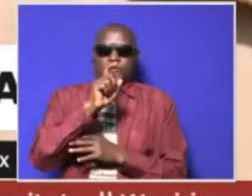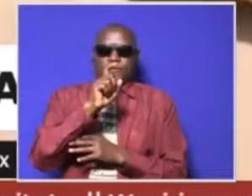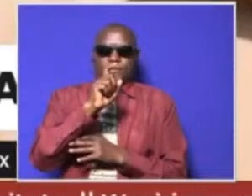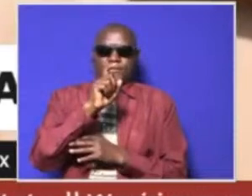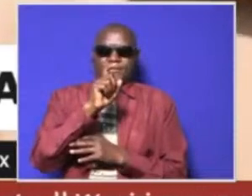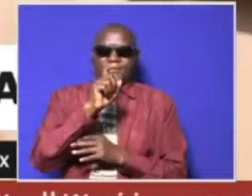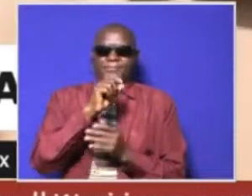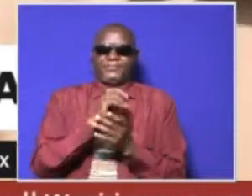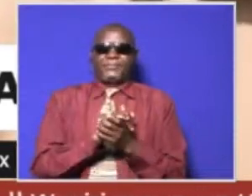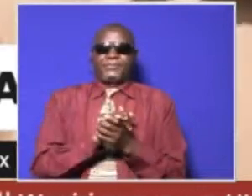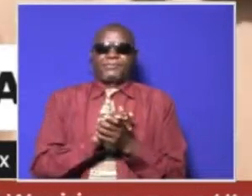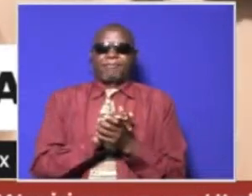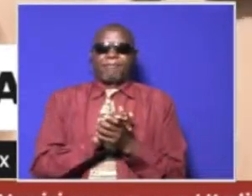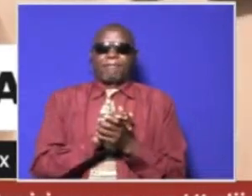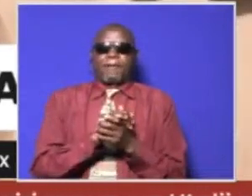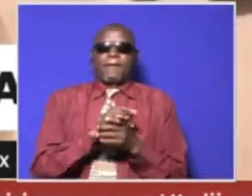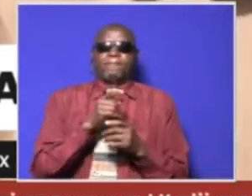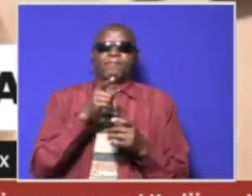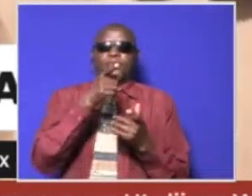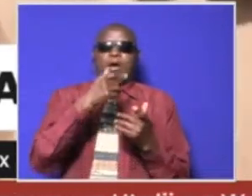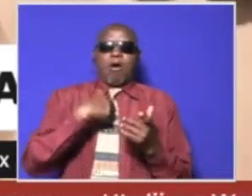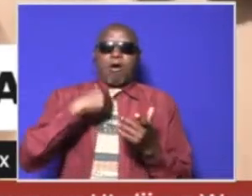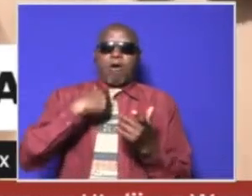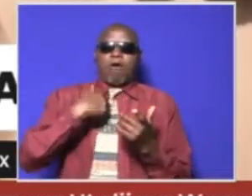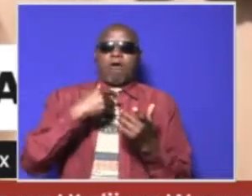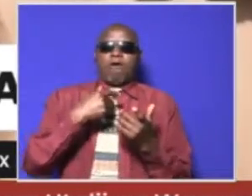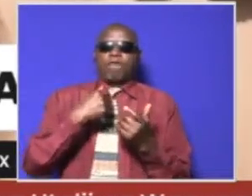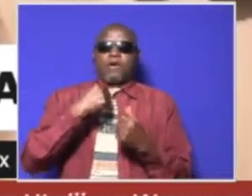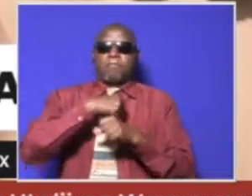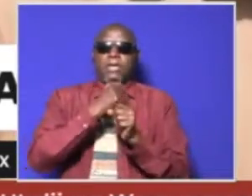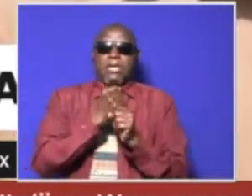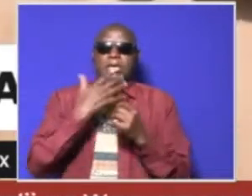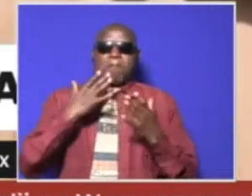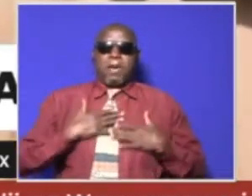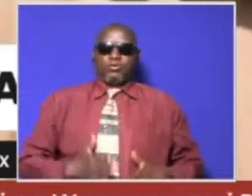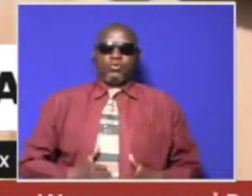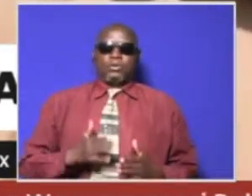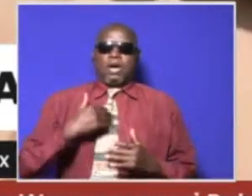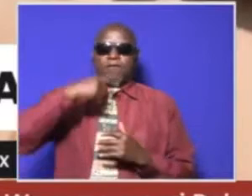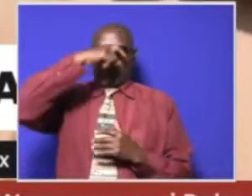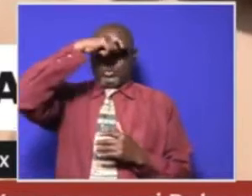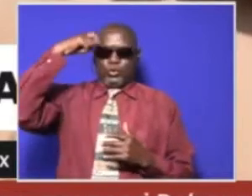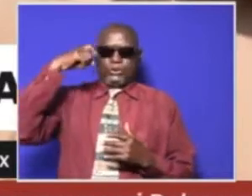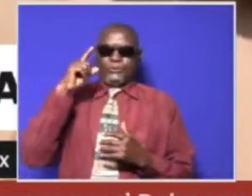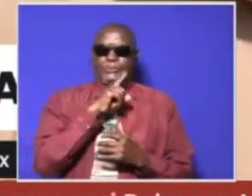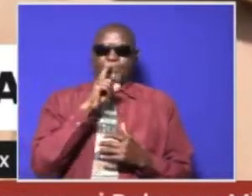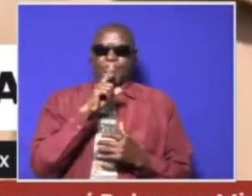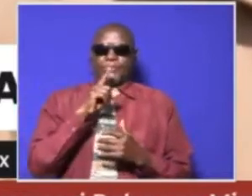zinatokezea katika hili janga ni kuwa na joto jingi mwilini, upele, halafu mara kwa